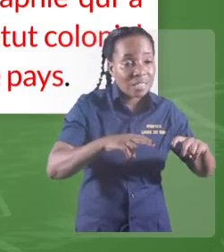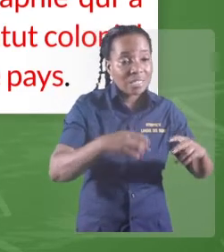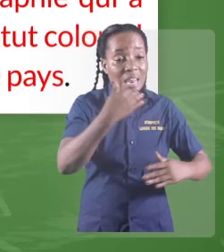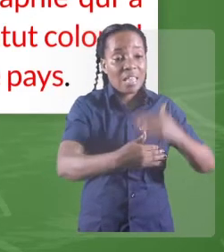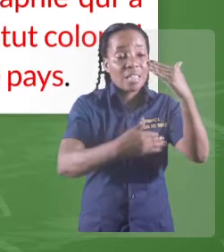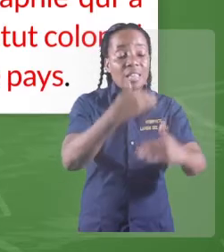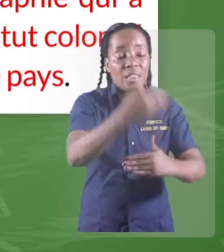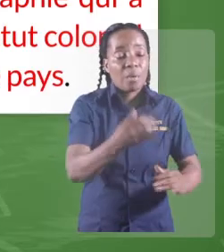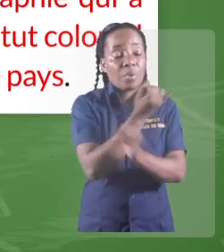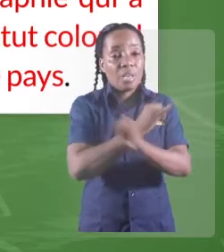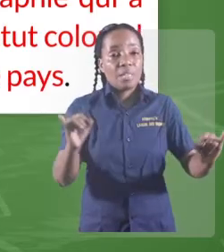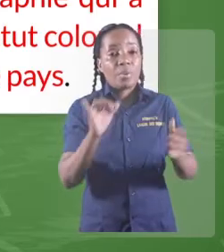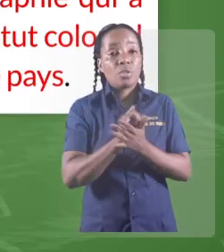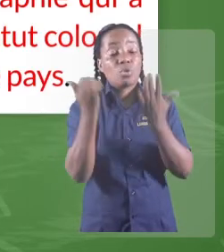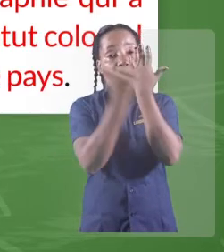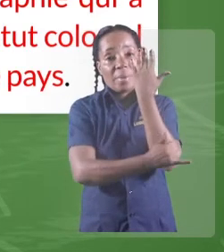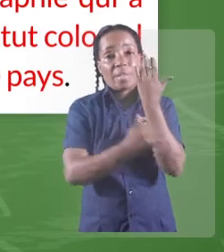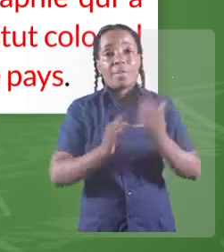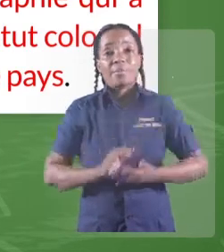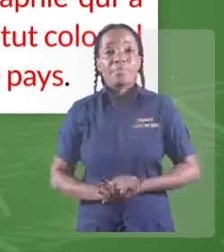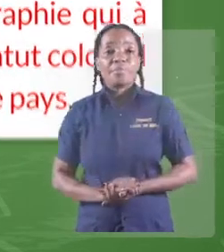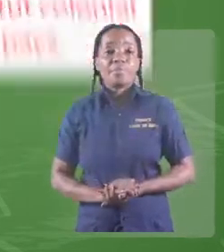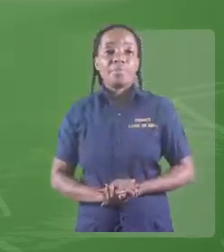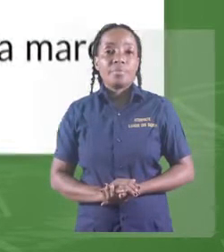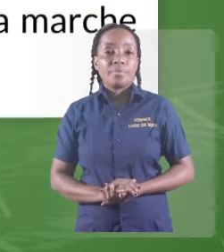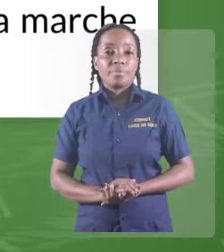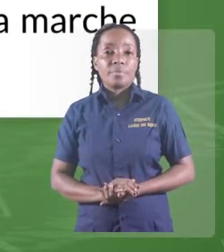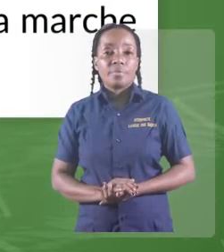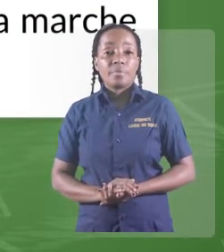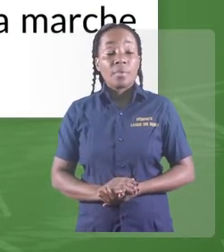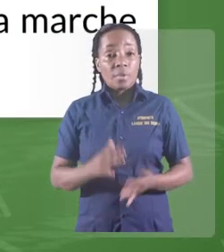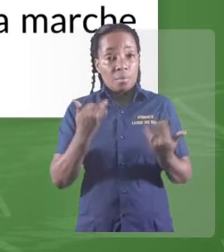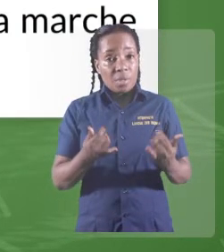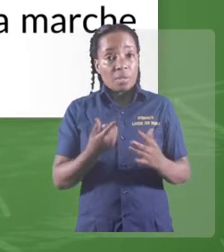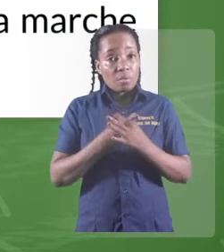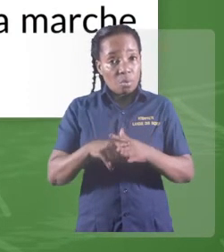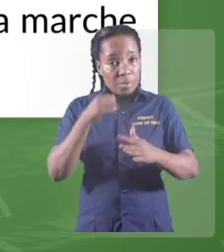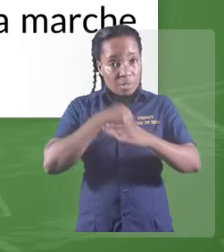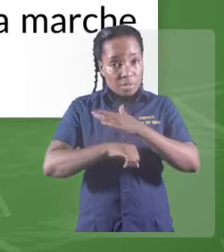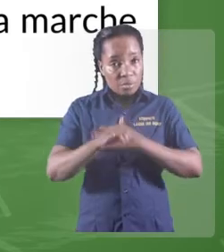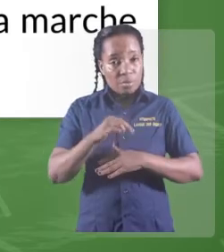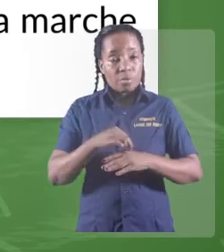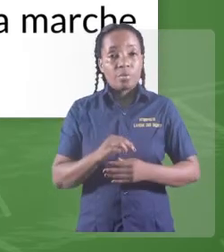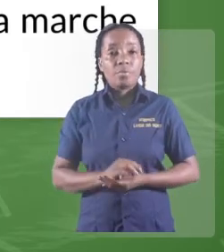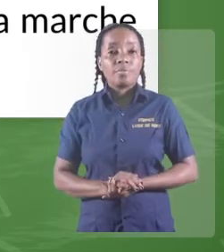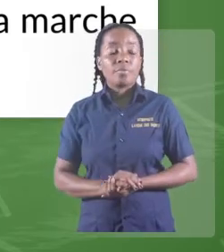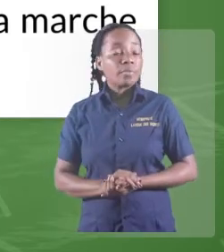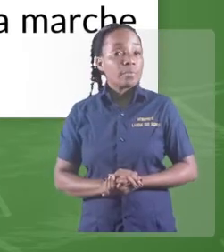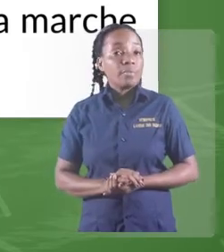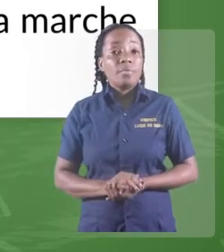étapes de l'indépendance de ce pays. En introduction, nous notons